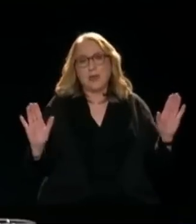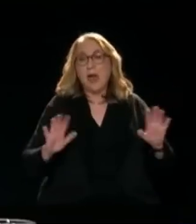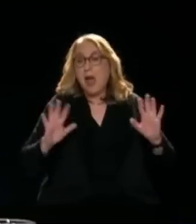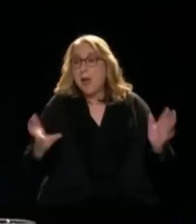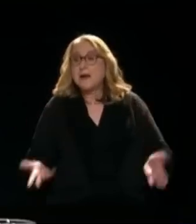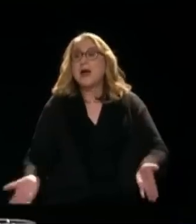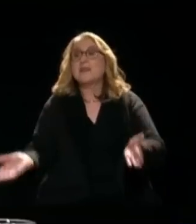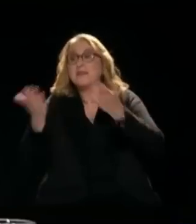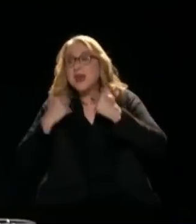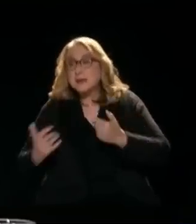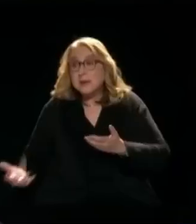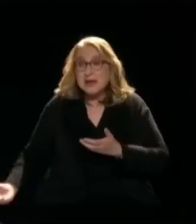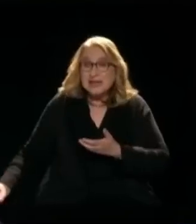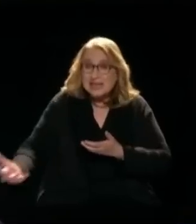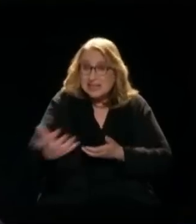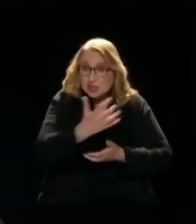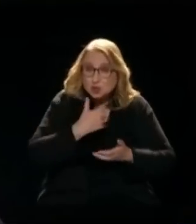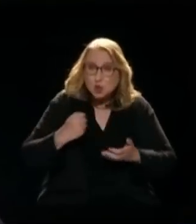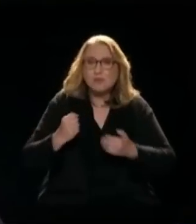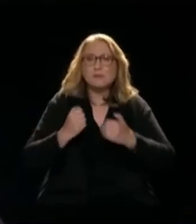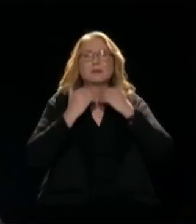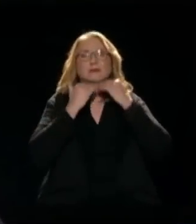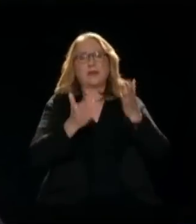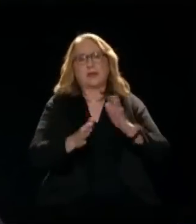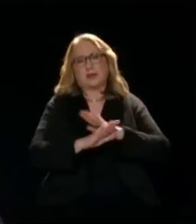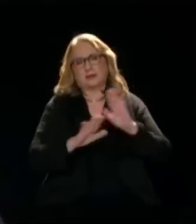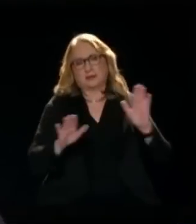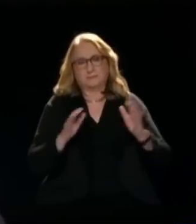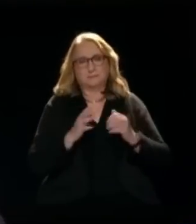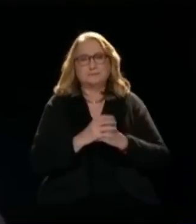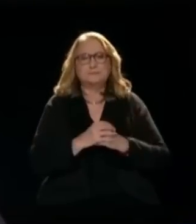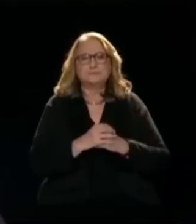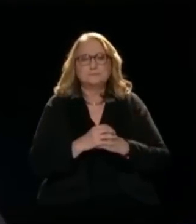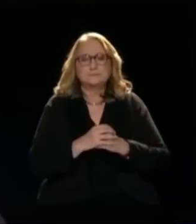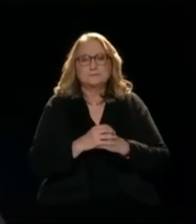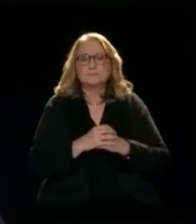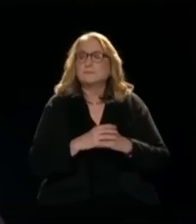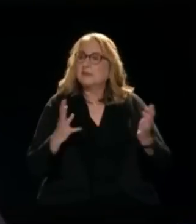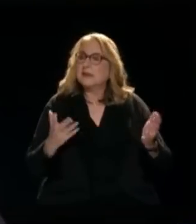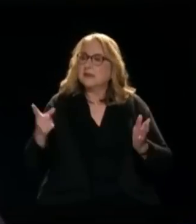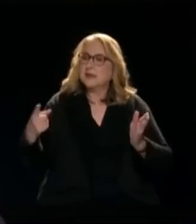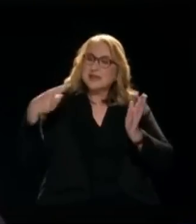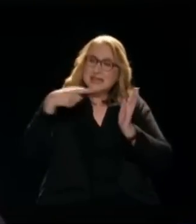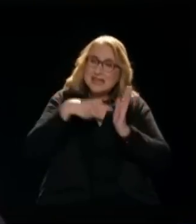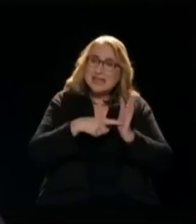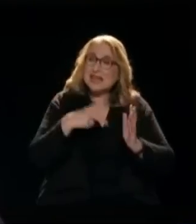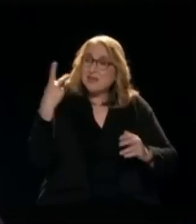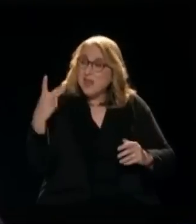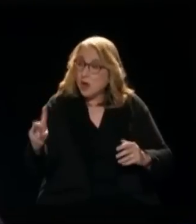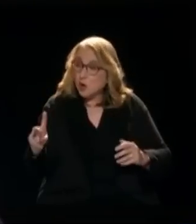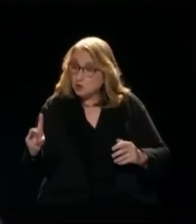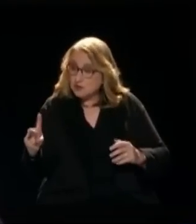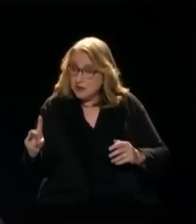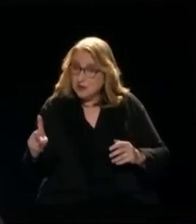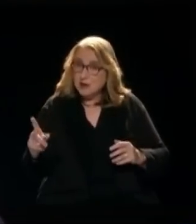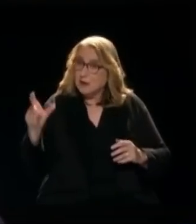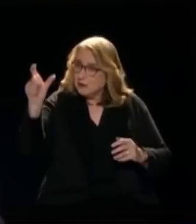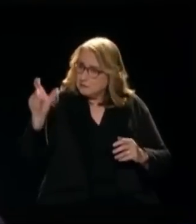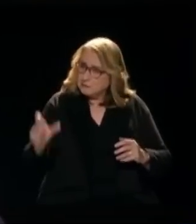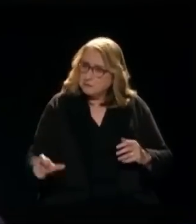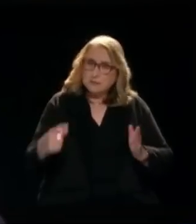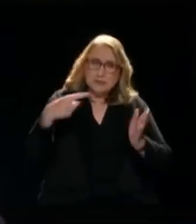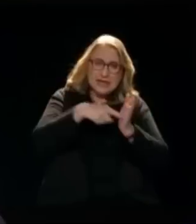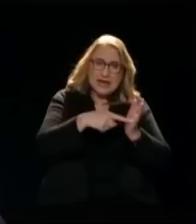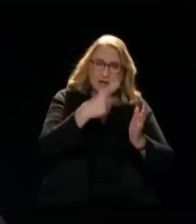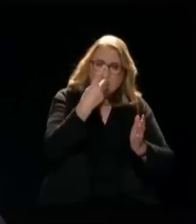υπάρχει περίπτωση να δούμε ανάκαμψη. Να επιμείνω σε ένα σκέλος του ερωτήματος. Με 1.200, συν 1.200 από ό,τι καταλαβαίνω, ένα άνεργο